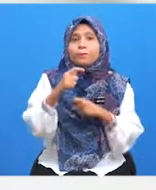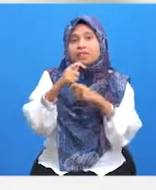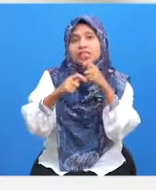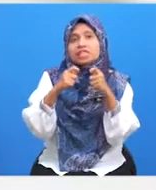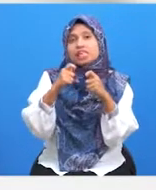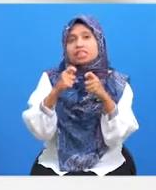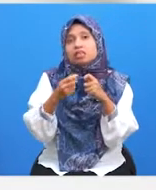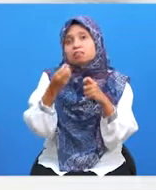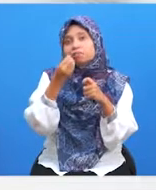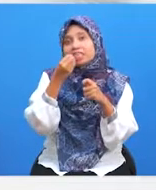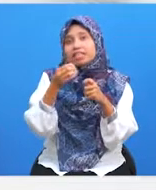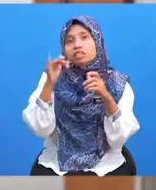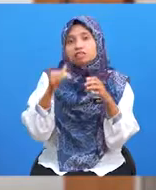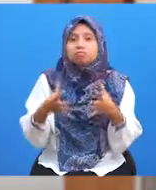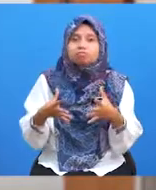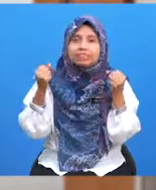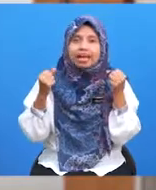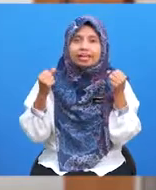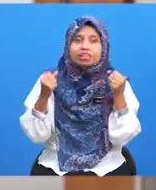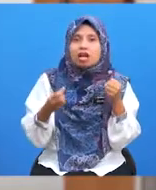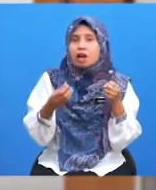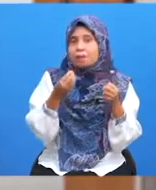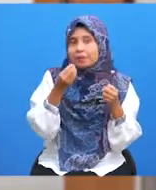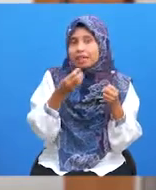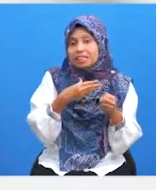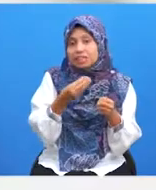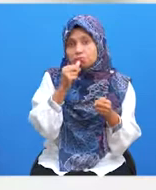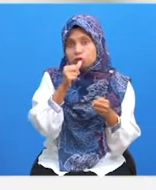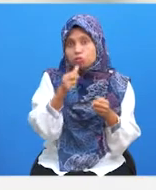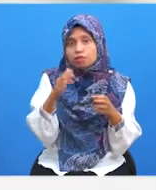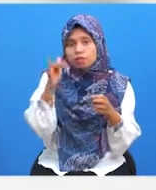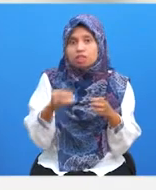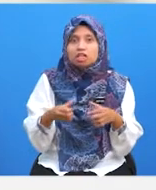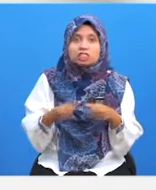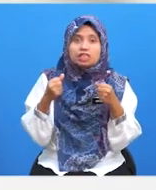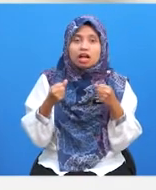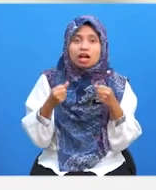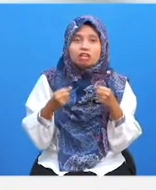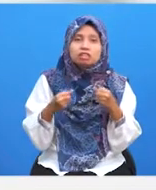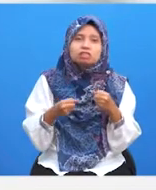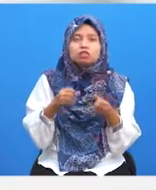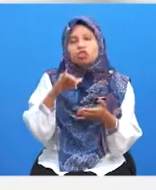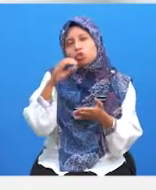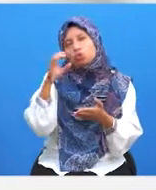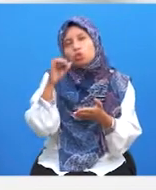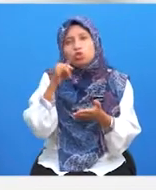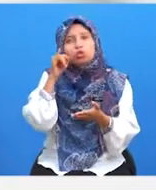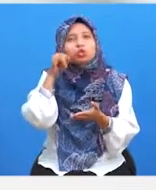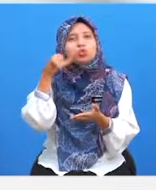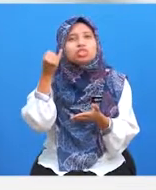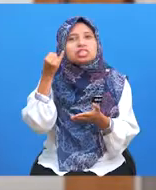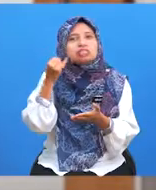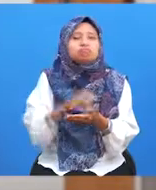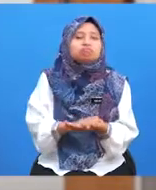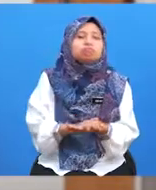sehat minuman dan makanan berhasiat jus buah-buahan dan sebagainya HD yang